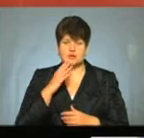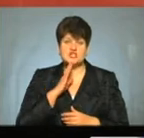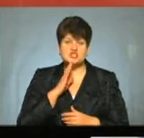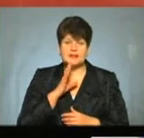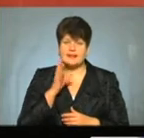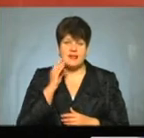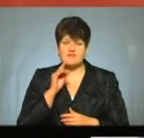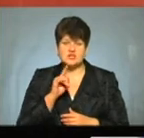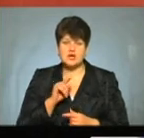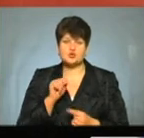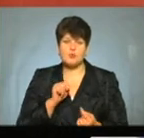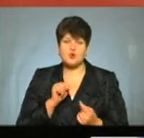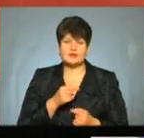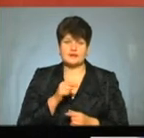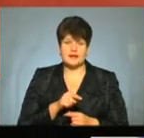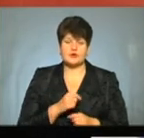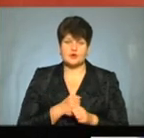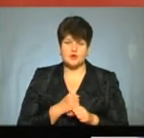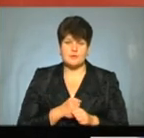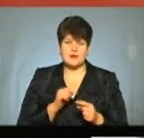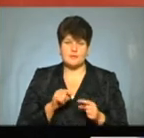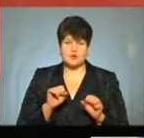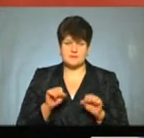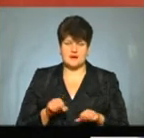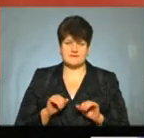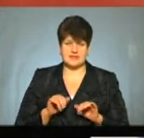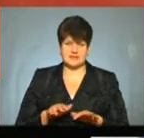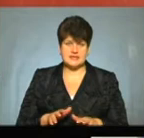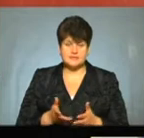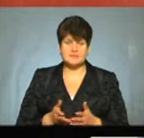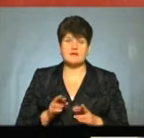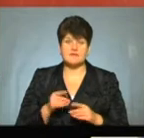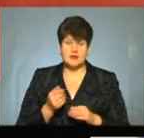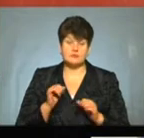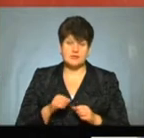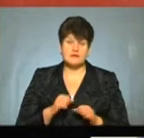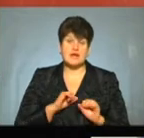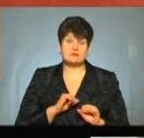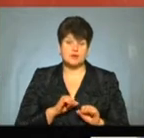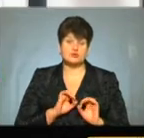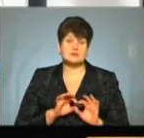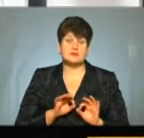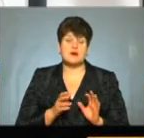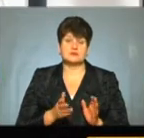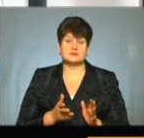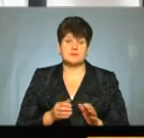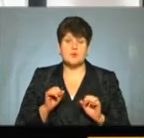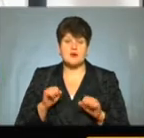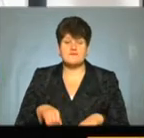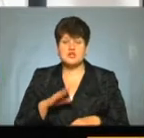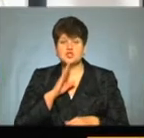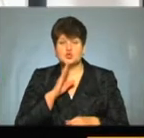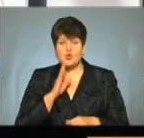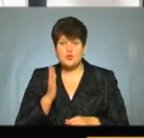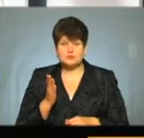що проти неї вчиняють протиправні дії. Тобто, можливо, ви як юрист, як адвокат свого боку розкажете про права жінок,